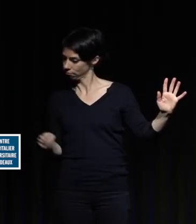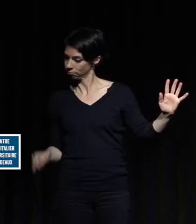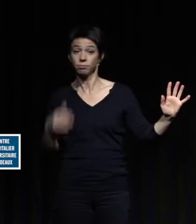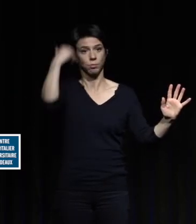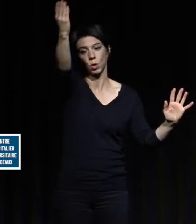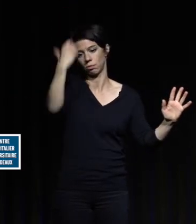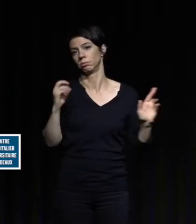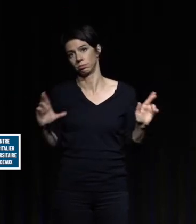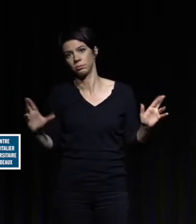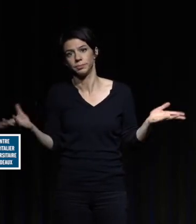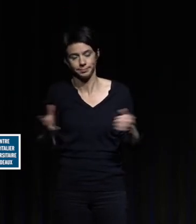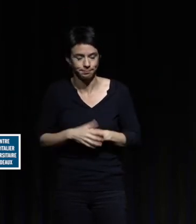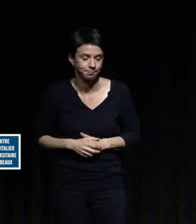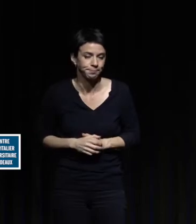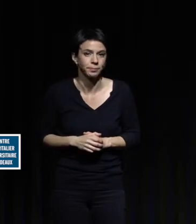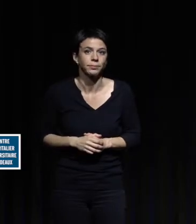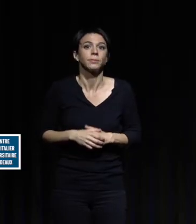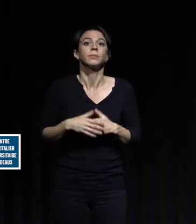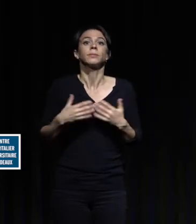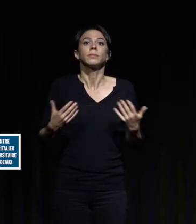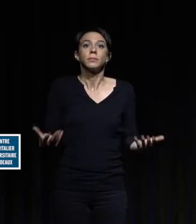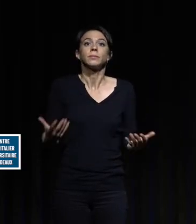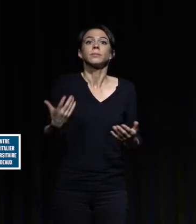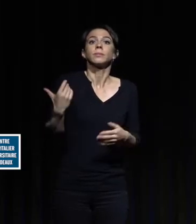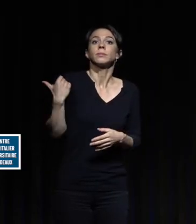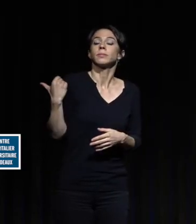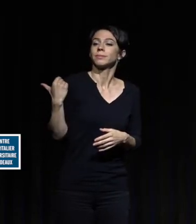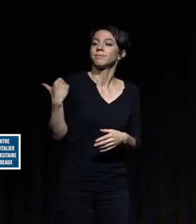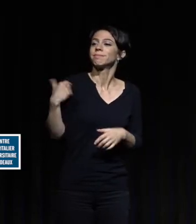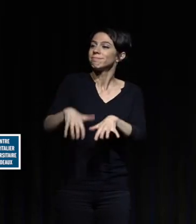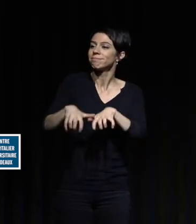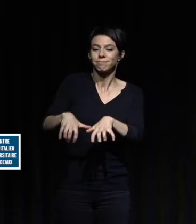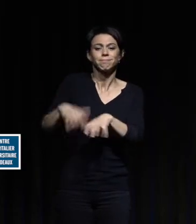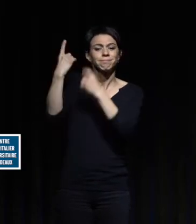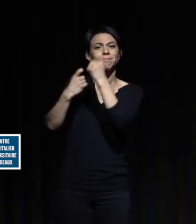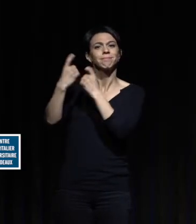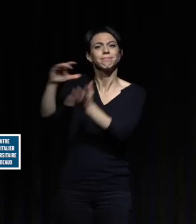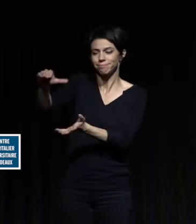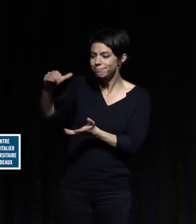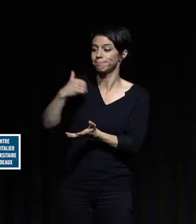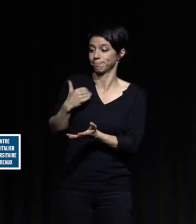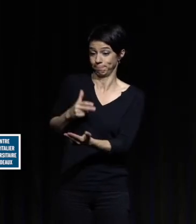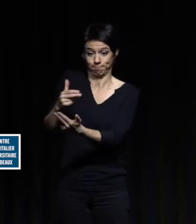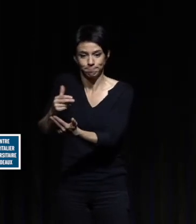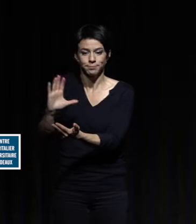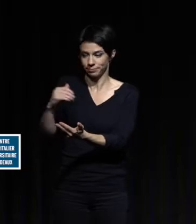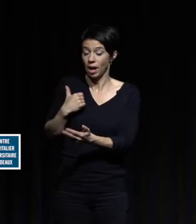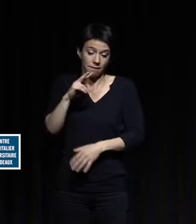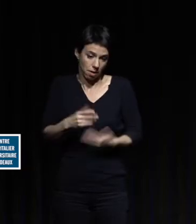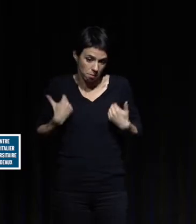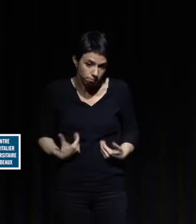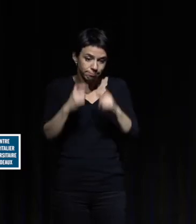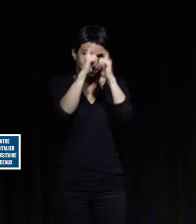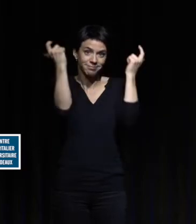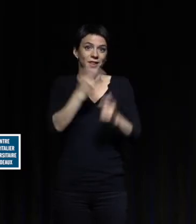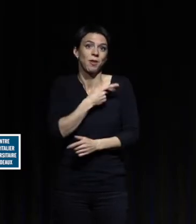le le pré-exposé des questions. Je suis pas un spécialiste de la diététique, donc il faudra se référer aux